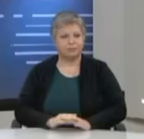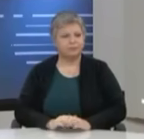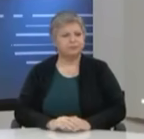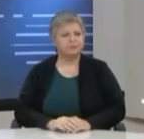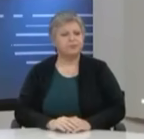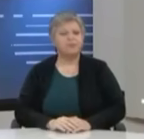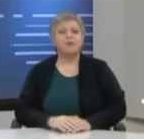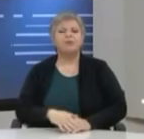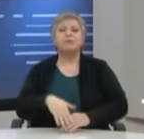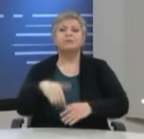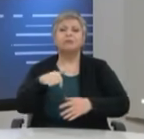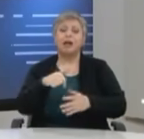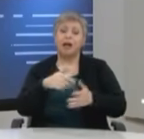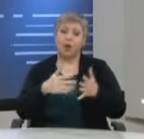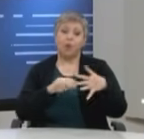Αλήθεια πέμπτη, κύριε Τσίπρα.